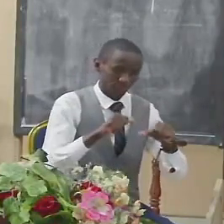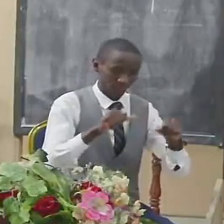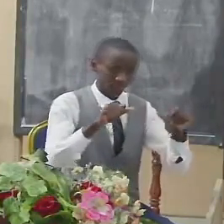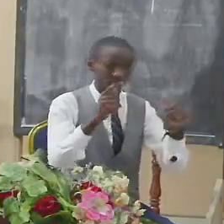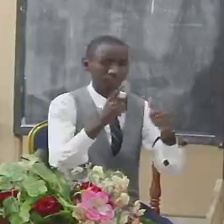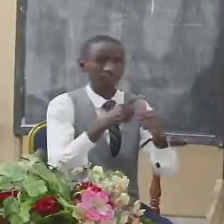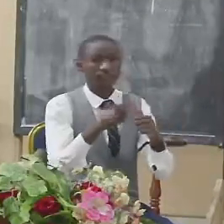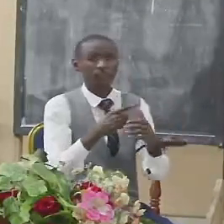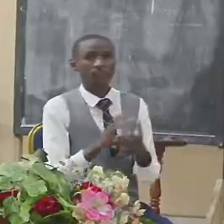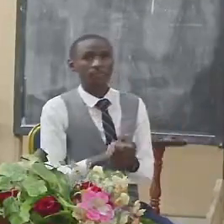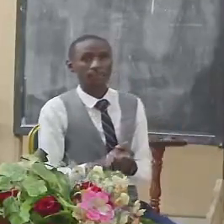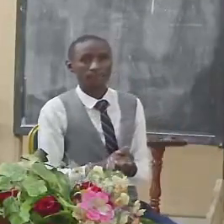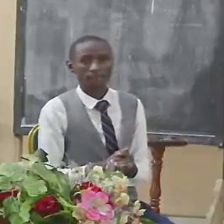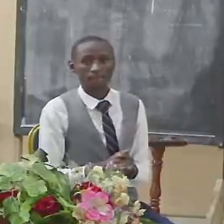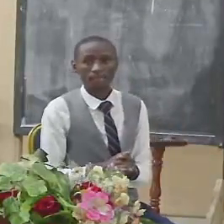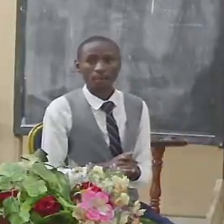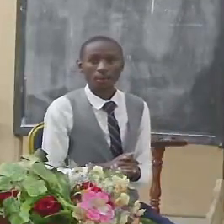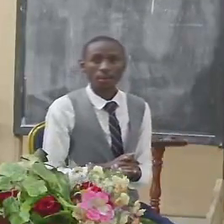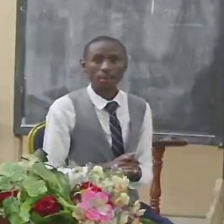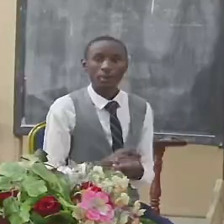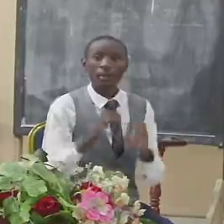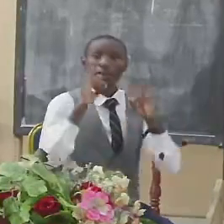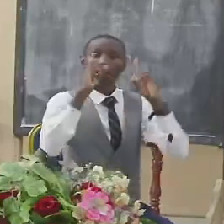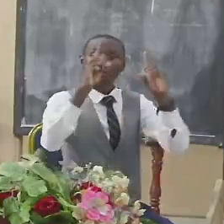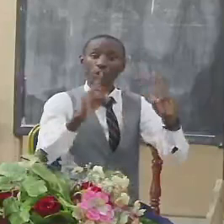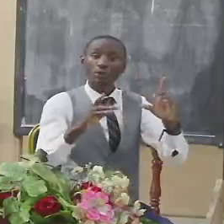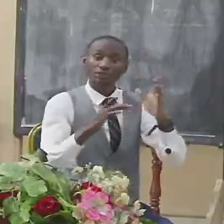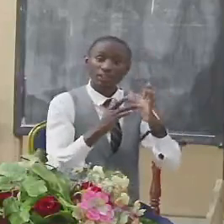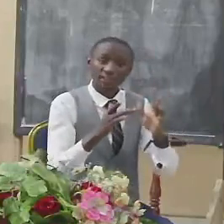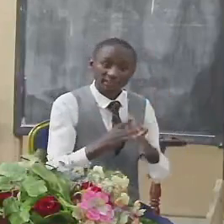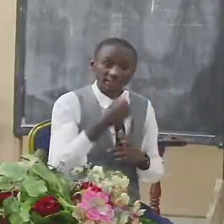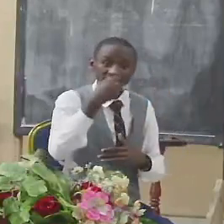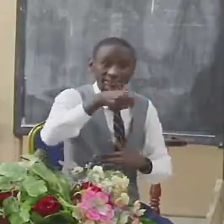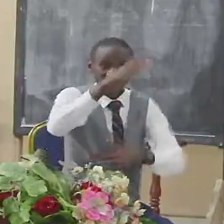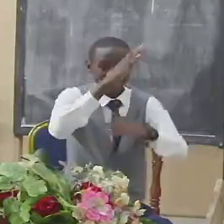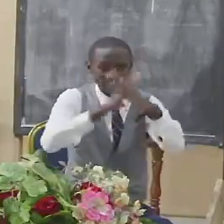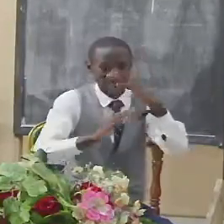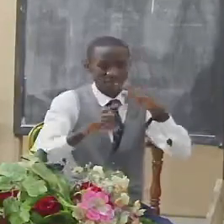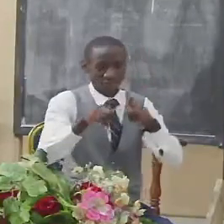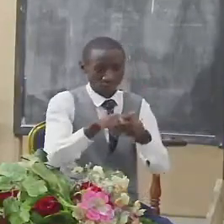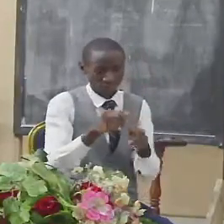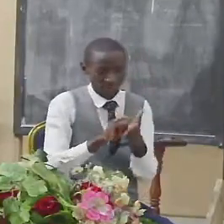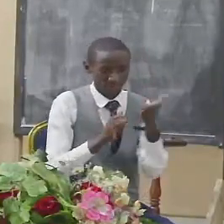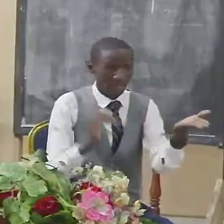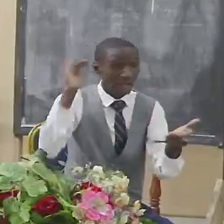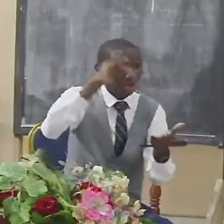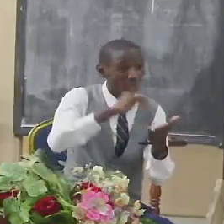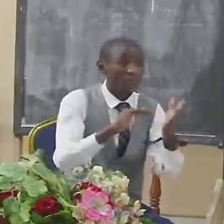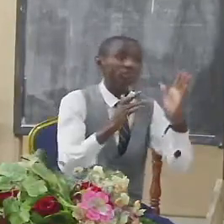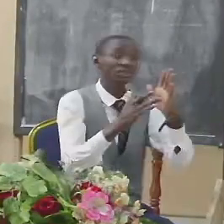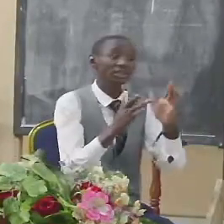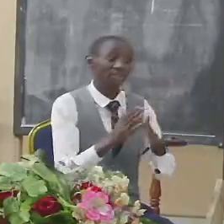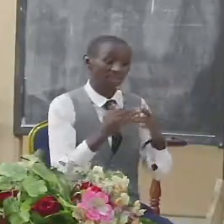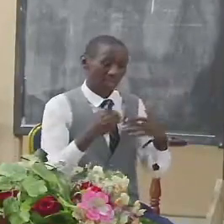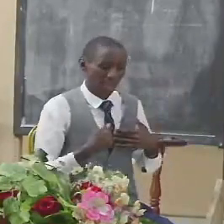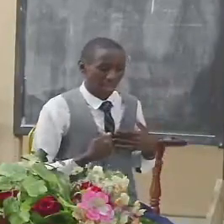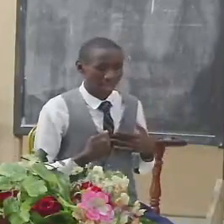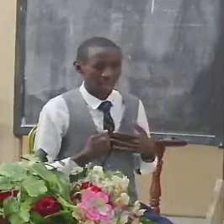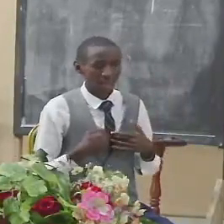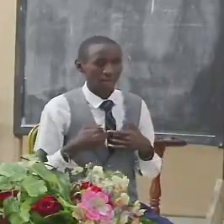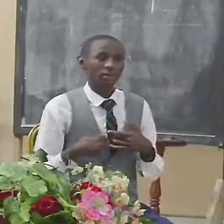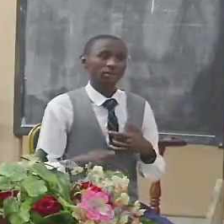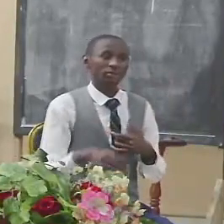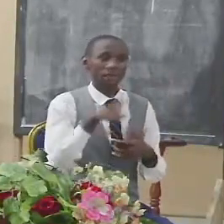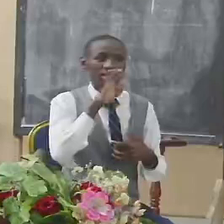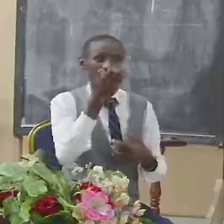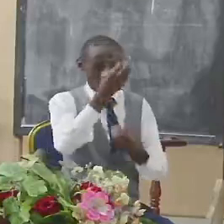mbele. Donc Jésus, manake Yesu, s'est humilié comme ça. Alijinyenyekeza hivi. Il a montré l'obéissance. Na akaonesha utiifu. Dans la